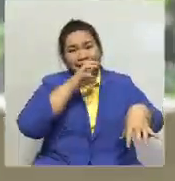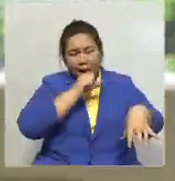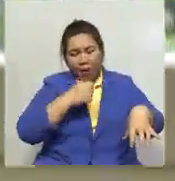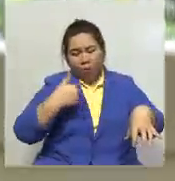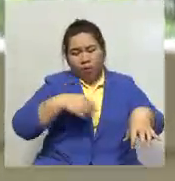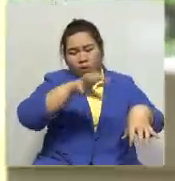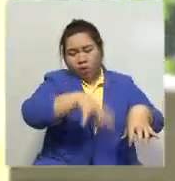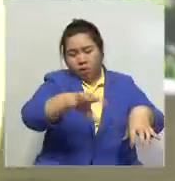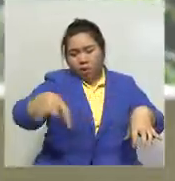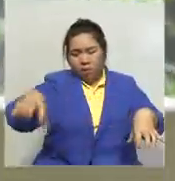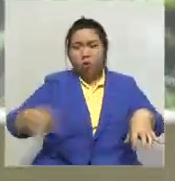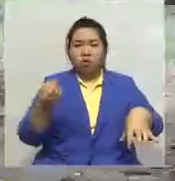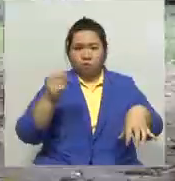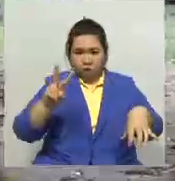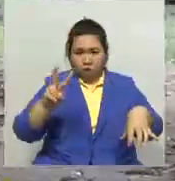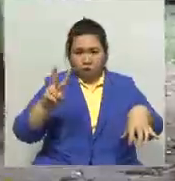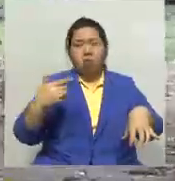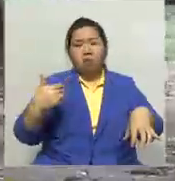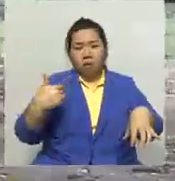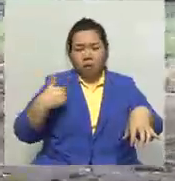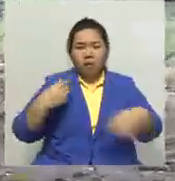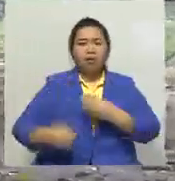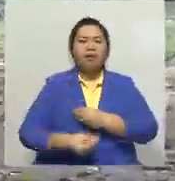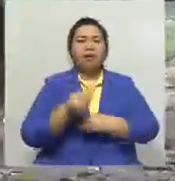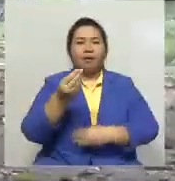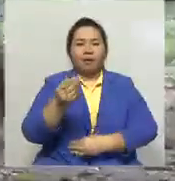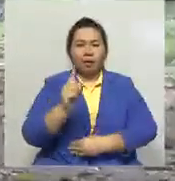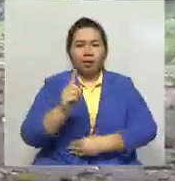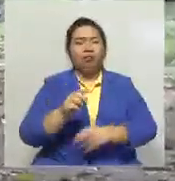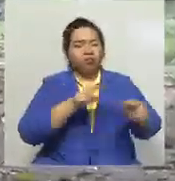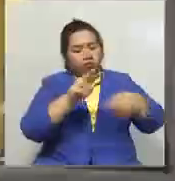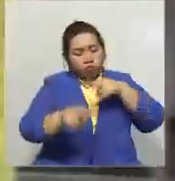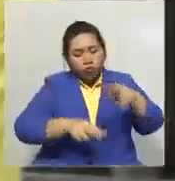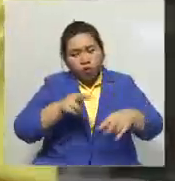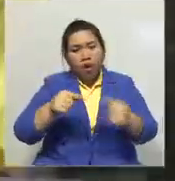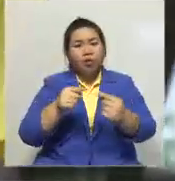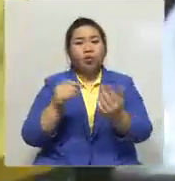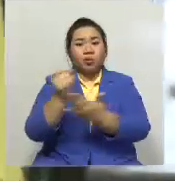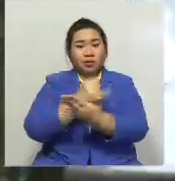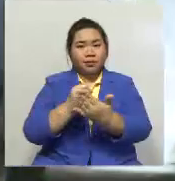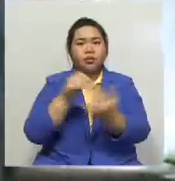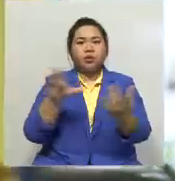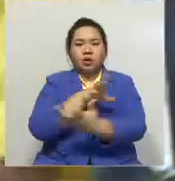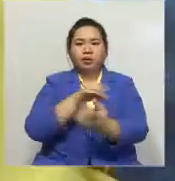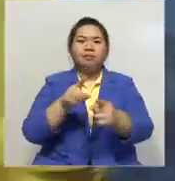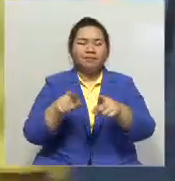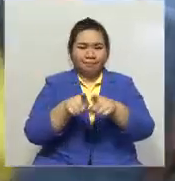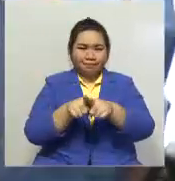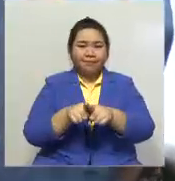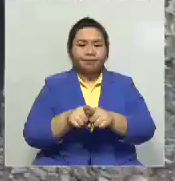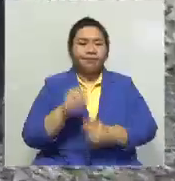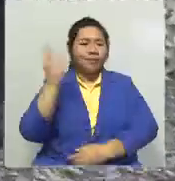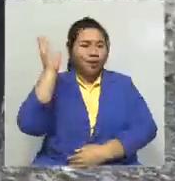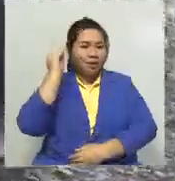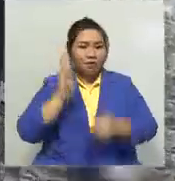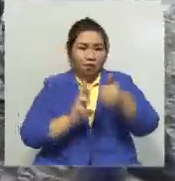ะคะรวม12แห่งด้วยกันแล้วก็เปิดโอกาสให้มีส่วนร่วมดูแลรักษามรดกทางศิลปะวัฒนธรรมด้วยไปฟังเสียง